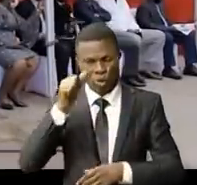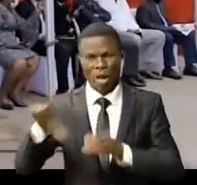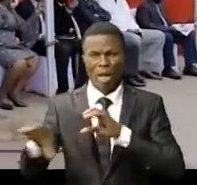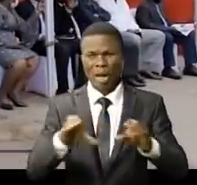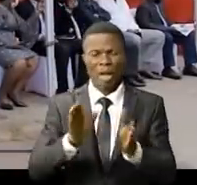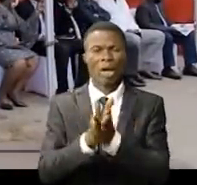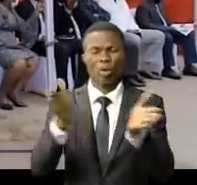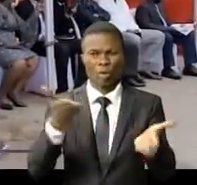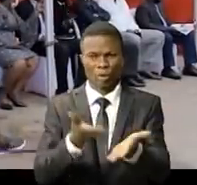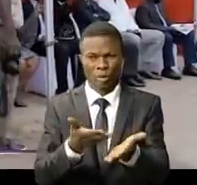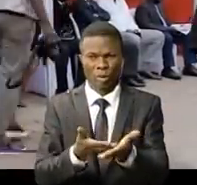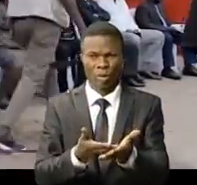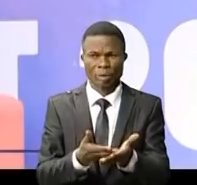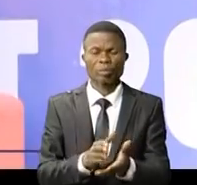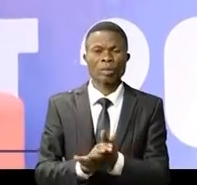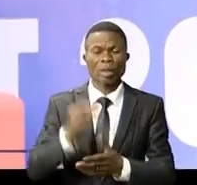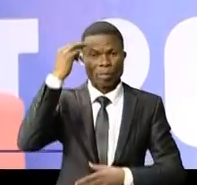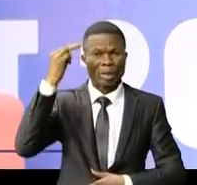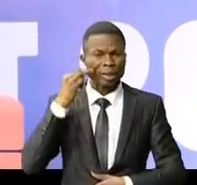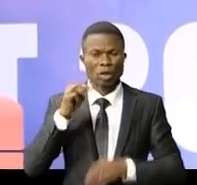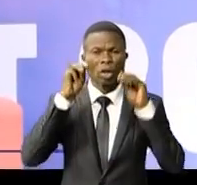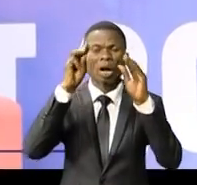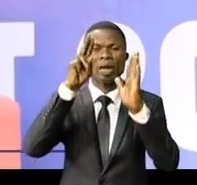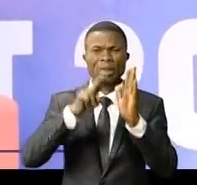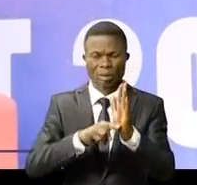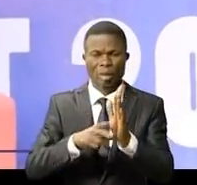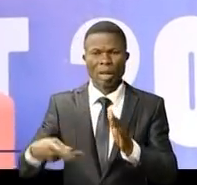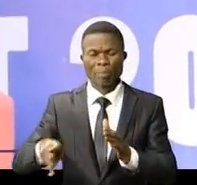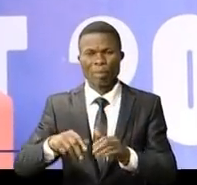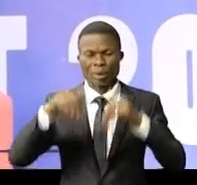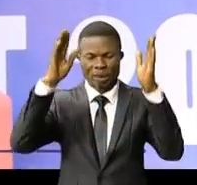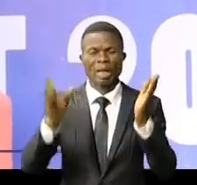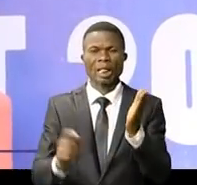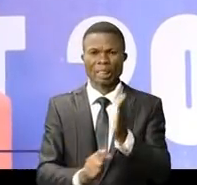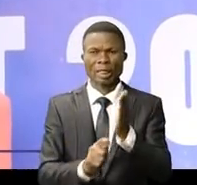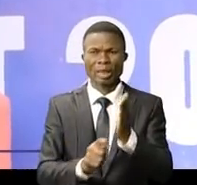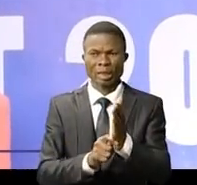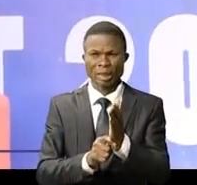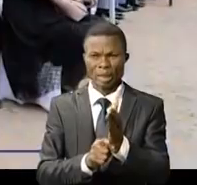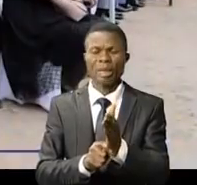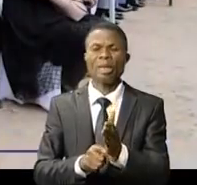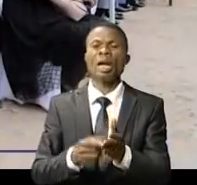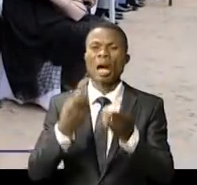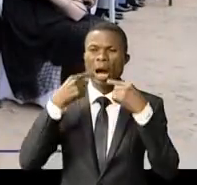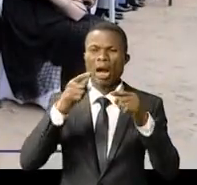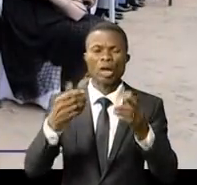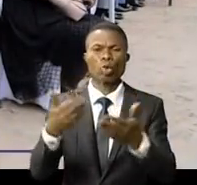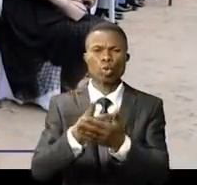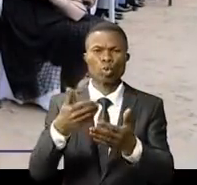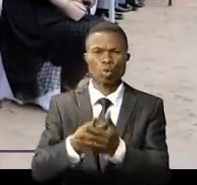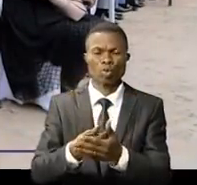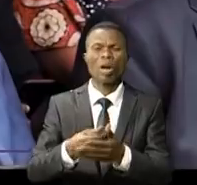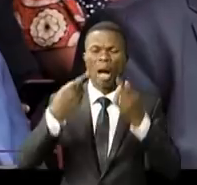cérémonie officielle. Tony Mwabakazadi, ministre de l'enseignement primaire, secondaire et technique, apporte cette année une innovation dans